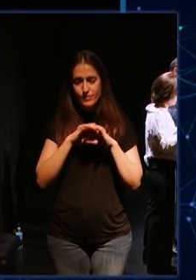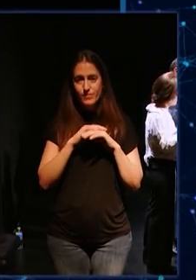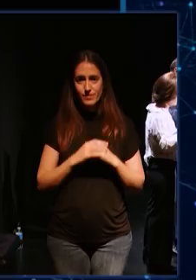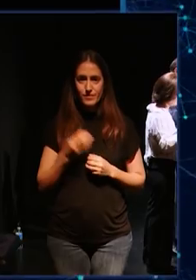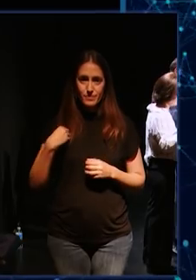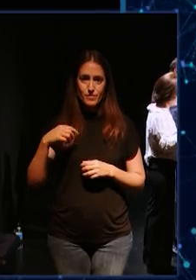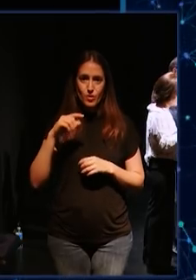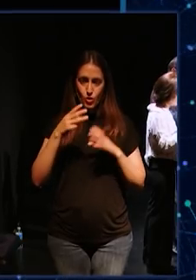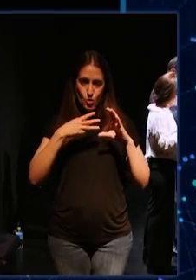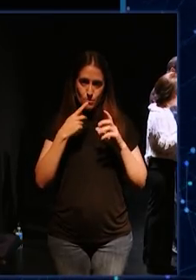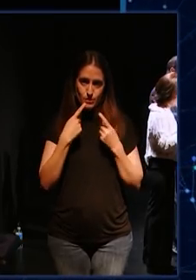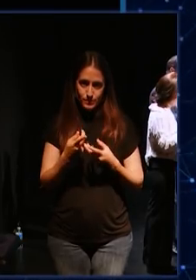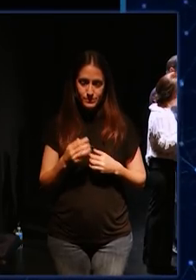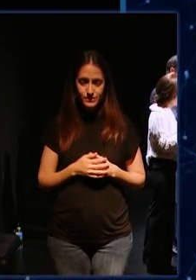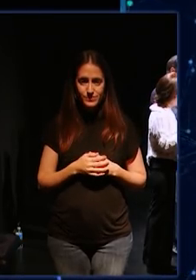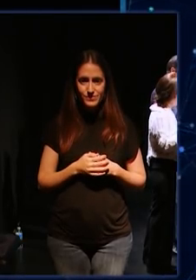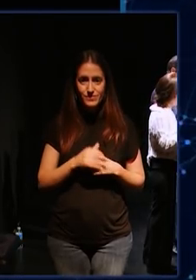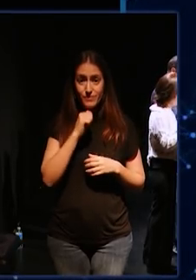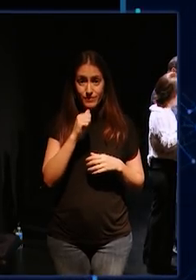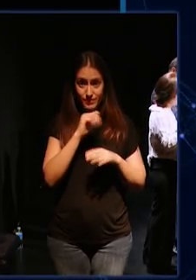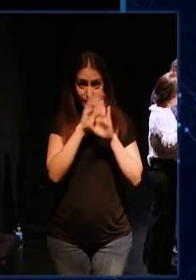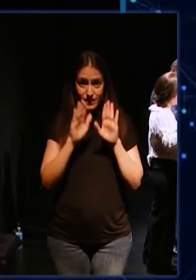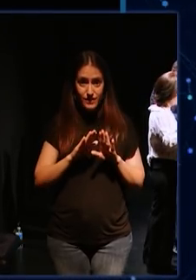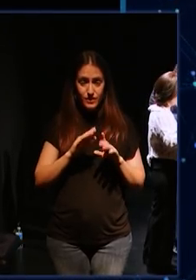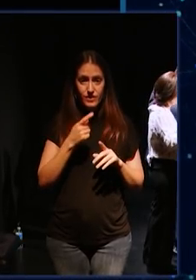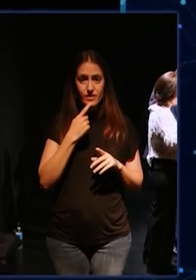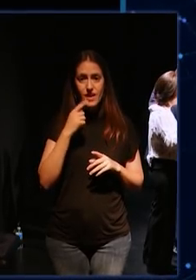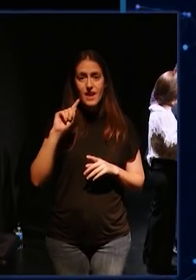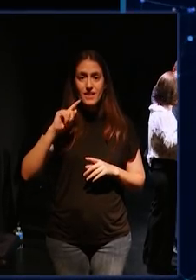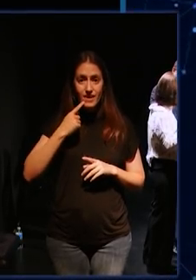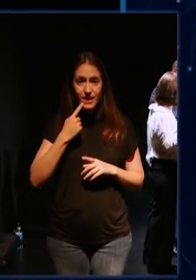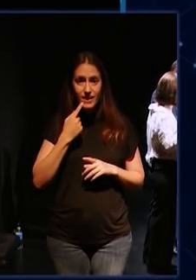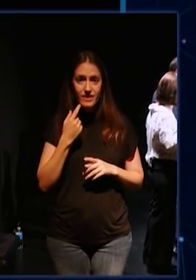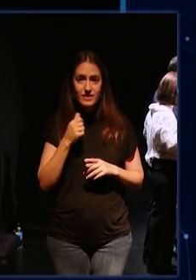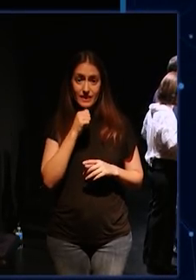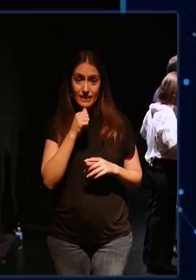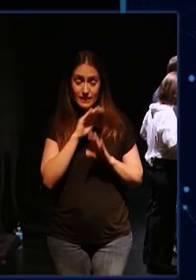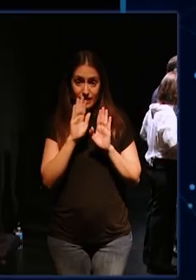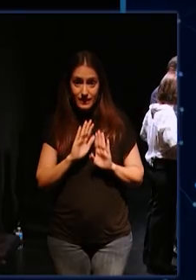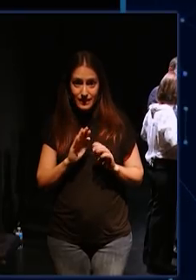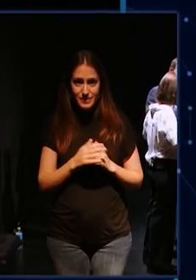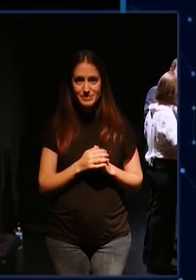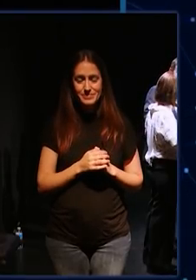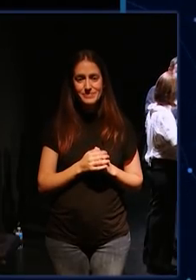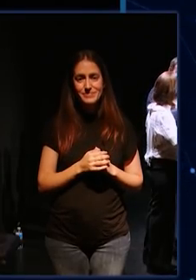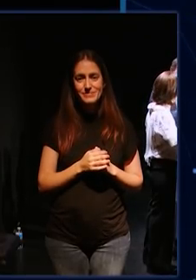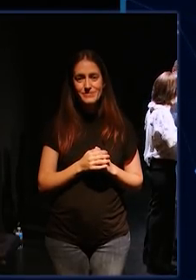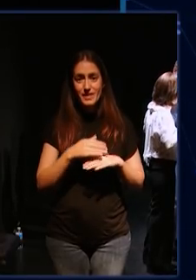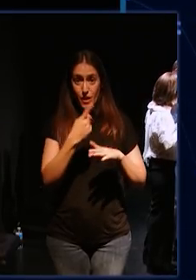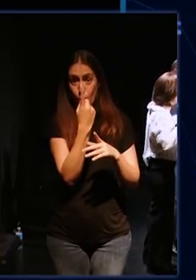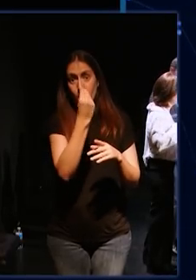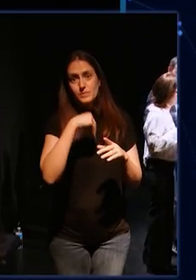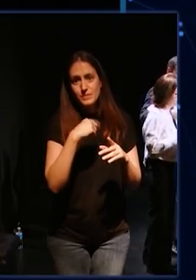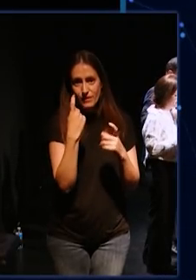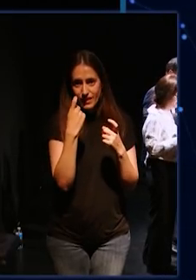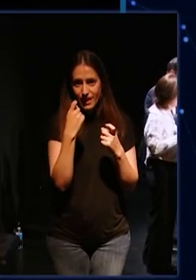Laia Muñoz de la CUP. I acabem amb la porra de l'Enric Oliver. Quasi acabem. Quasi acabem. Que ara no em deixo l'Enrique Jiménez. I sempre em deixo